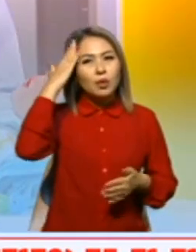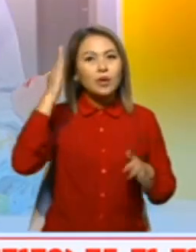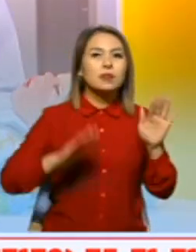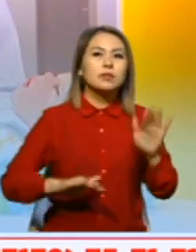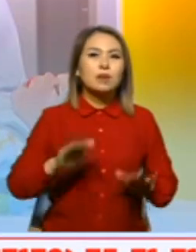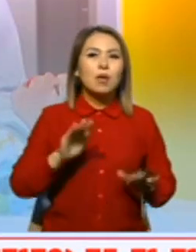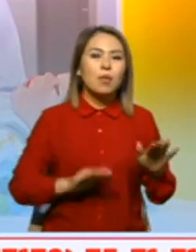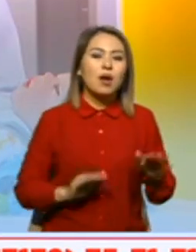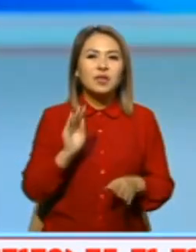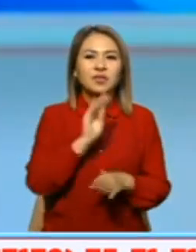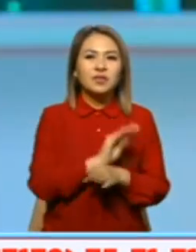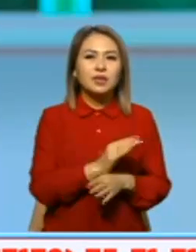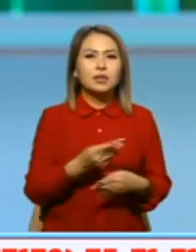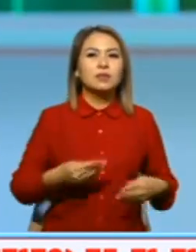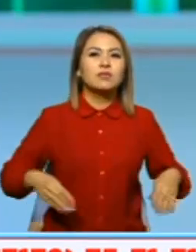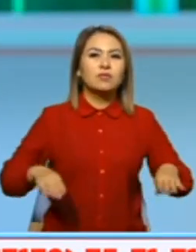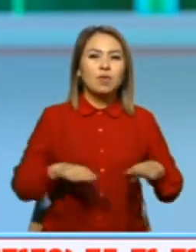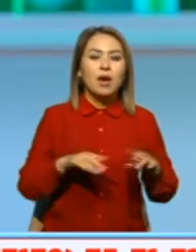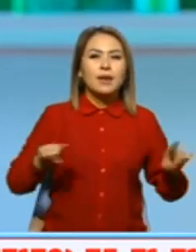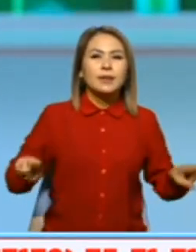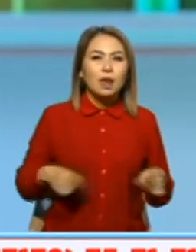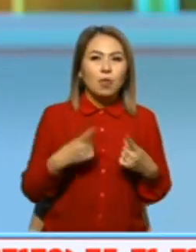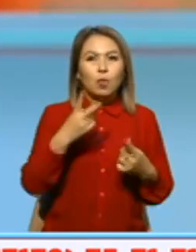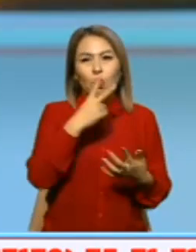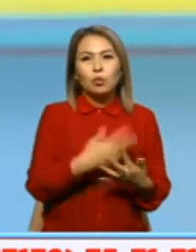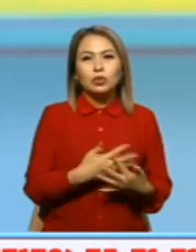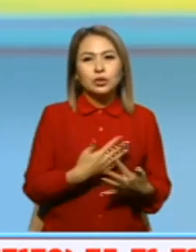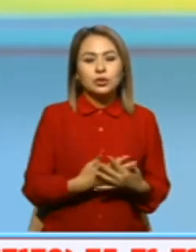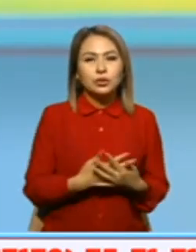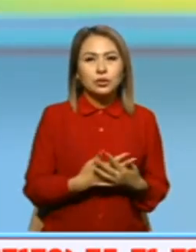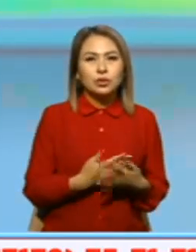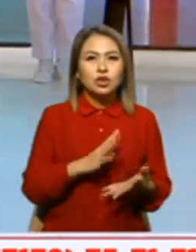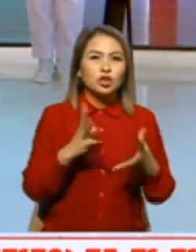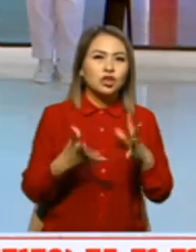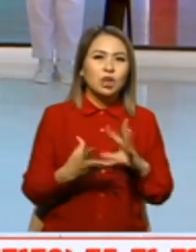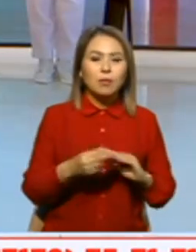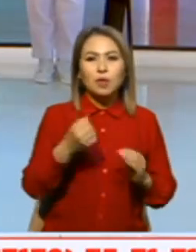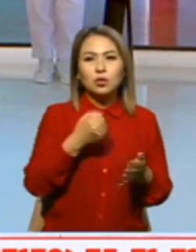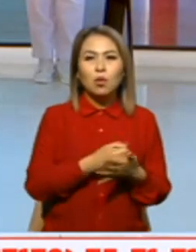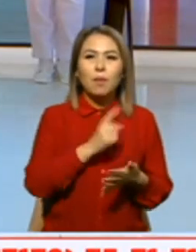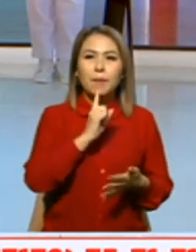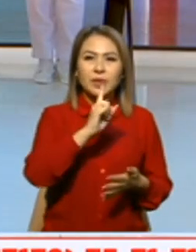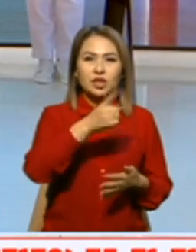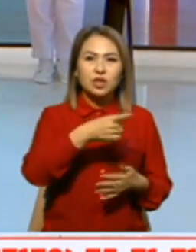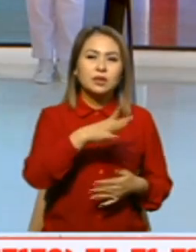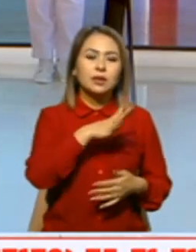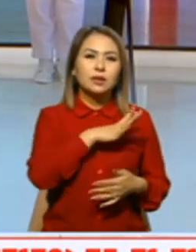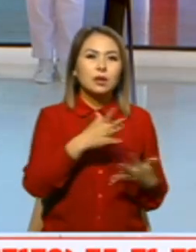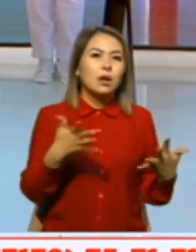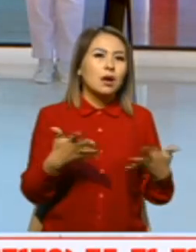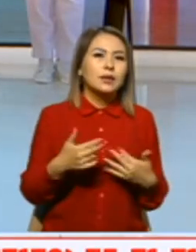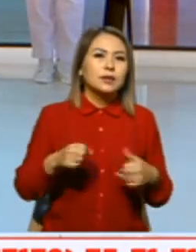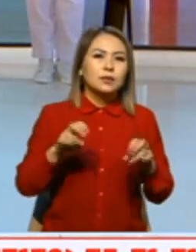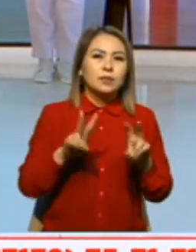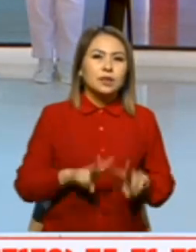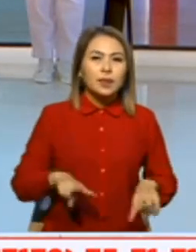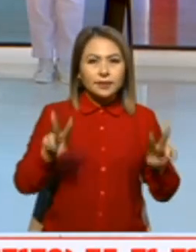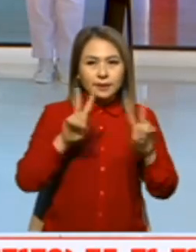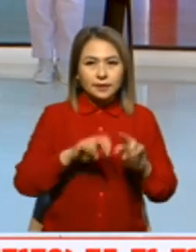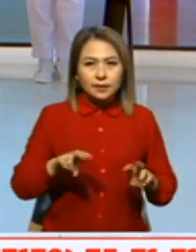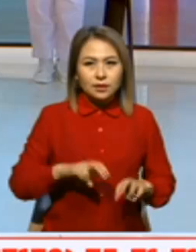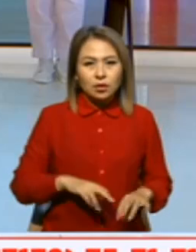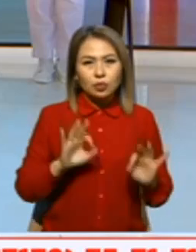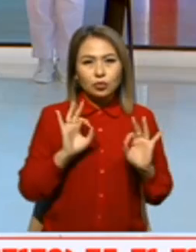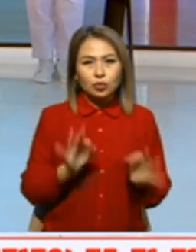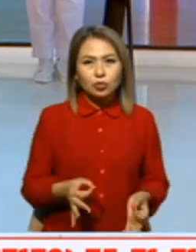салмақ қосуы, оның даму көрсеткіші дейді педиатрлар. Жалпы бір жасқа дейінгі тағы да қандай мамандардан тексерістен өту